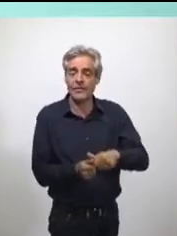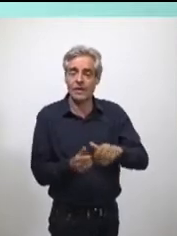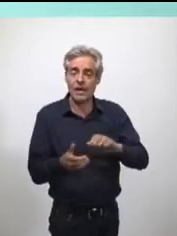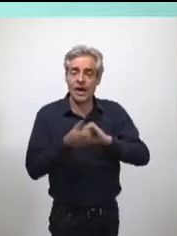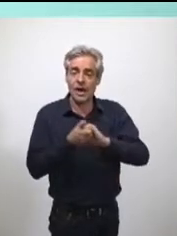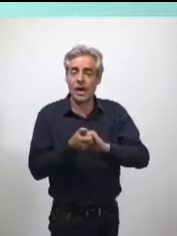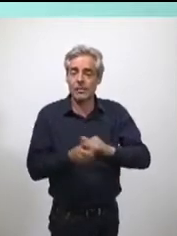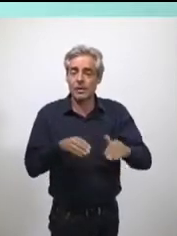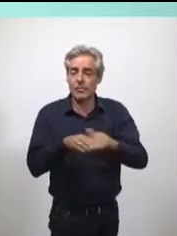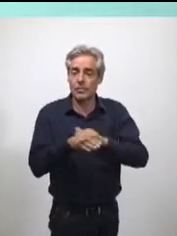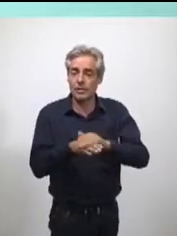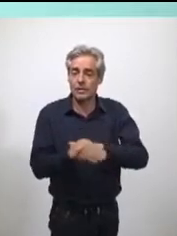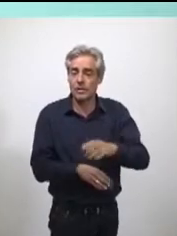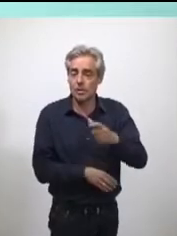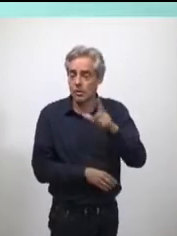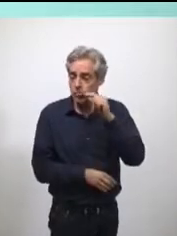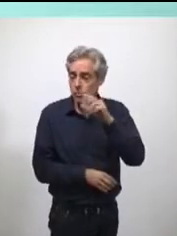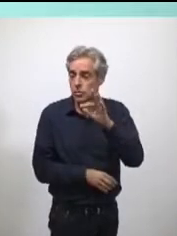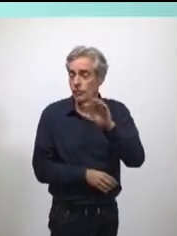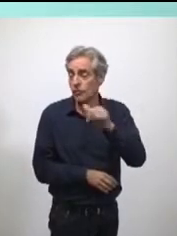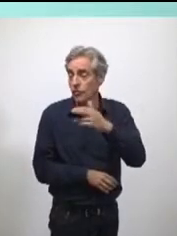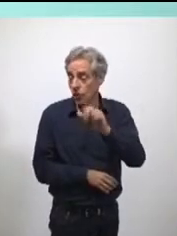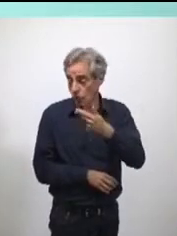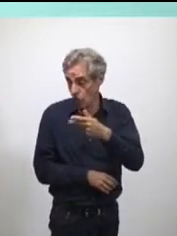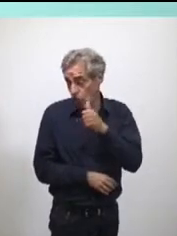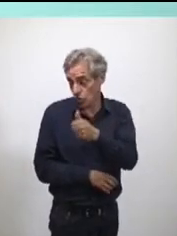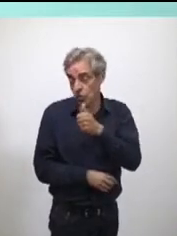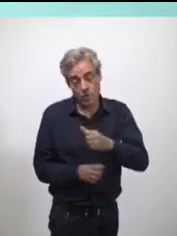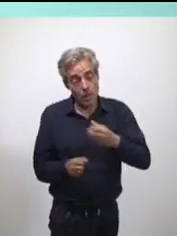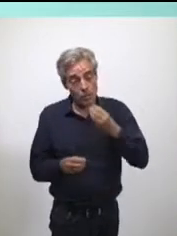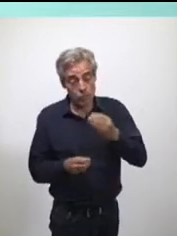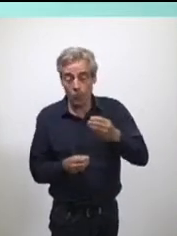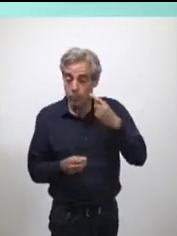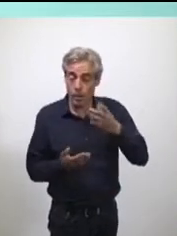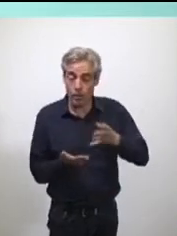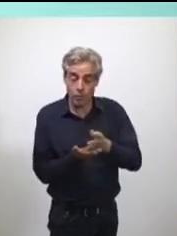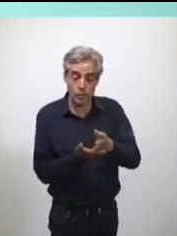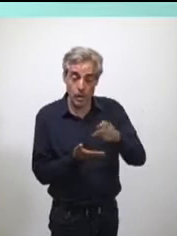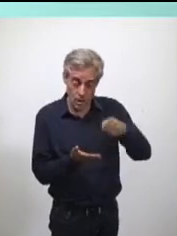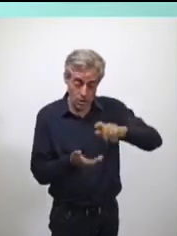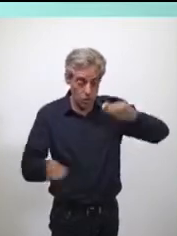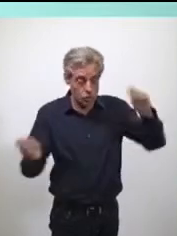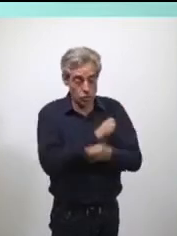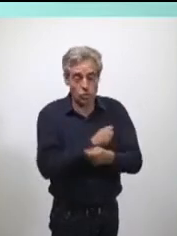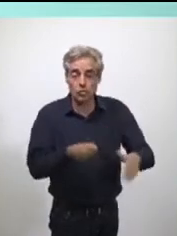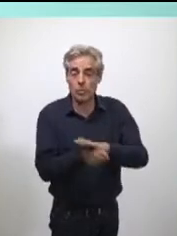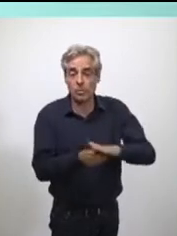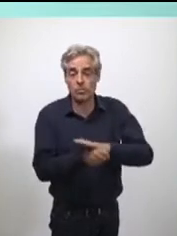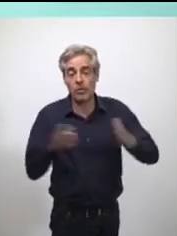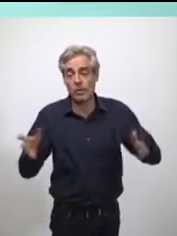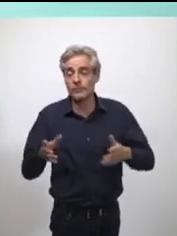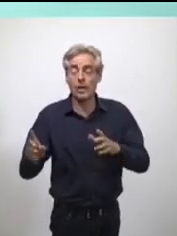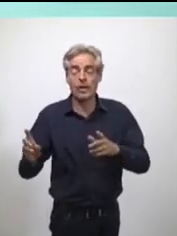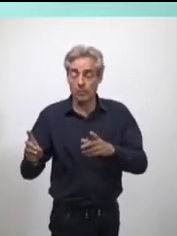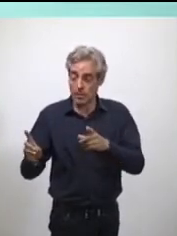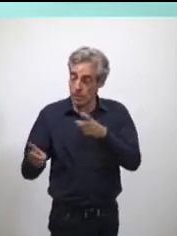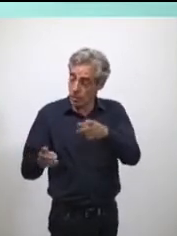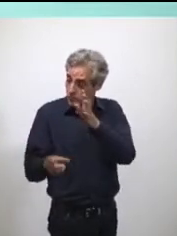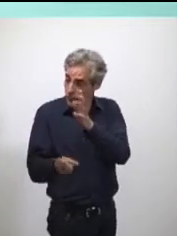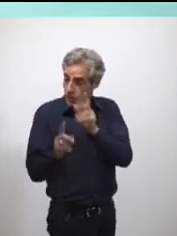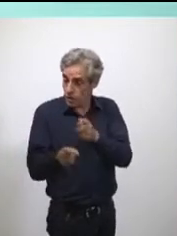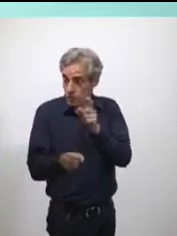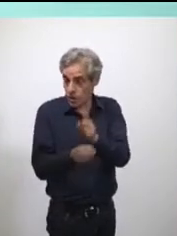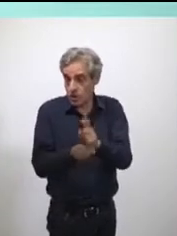politique, Nicolas Florian, qui était favorable à un projet initial qu'on a totalement dénaturé. Et au lieu de vous en prendre à lui, je